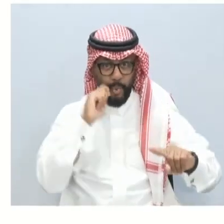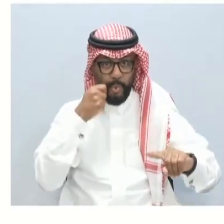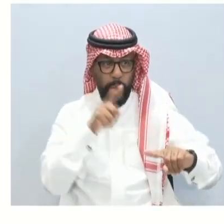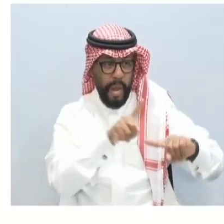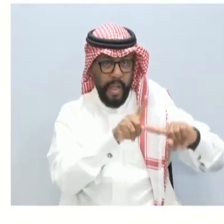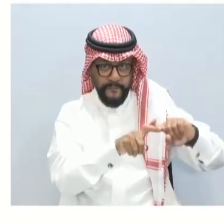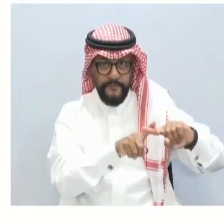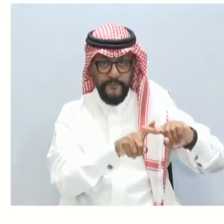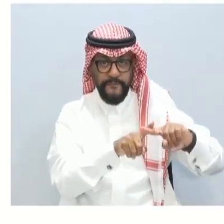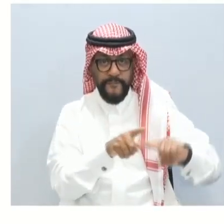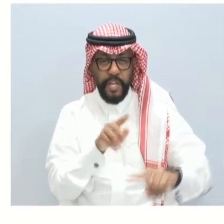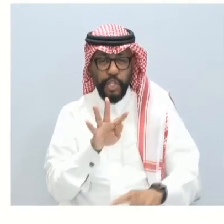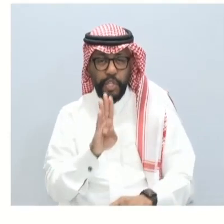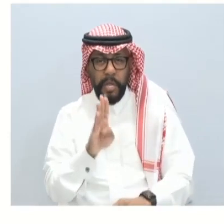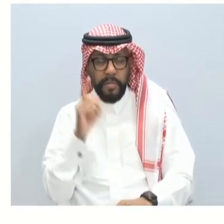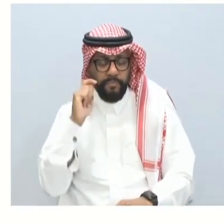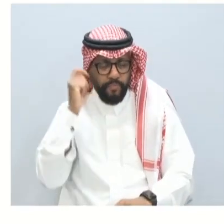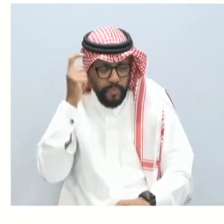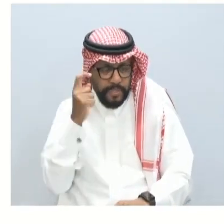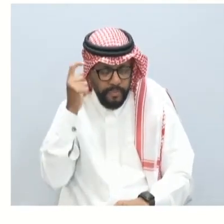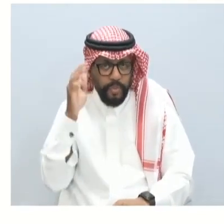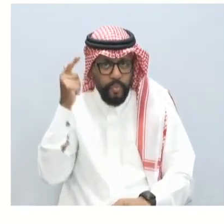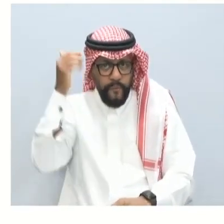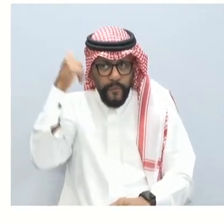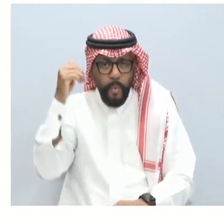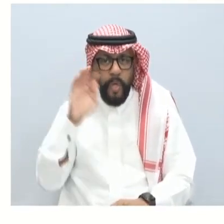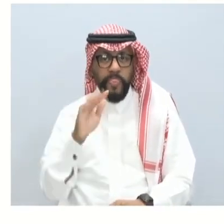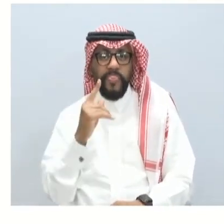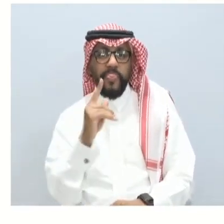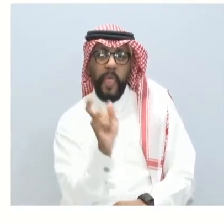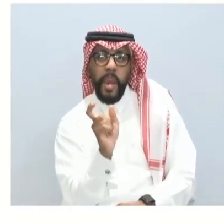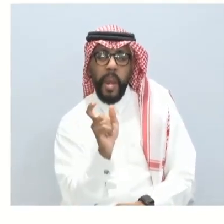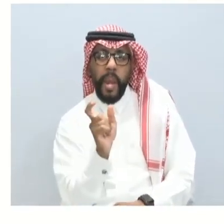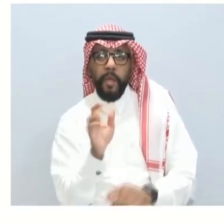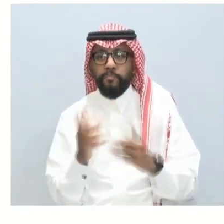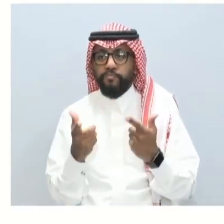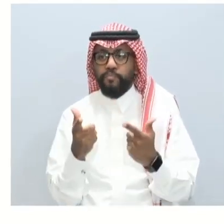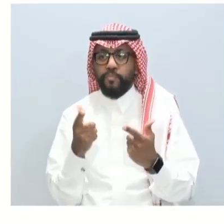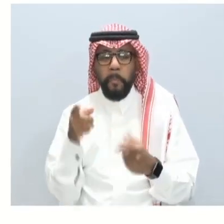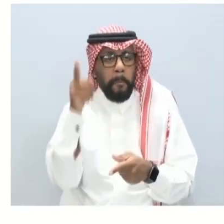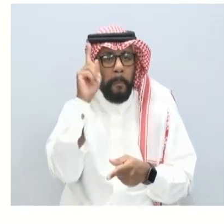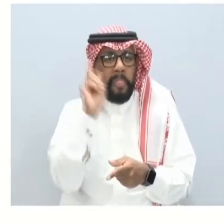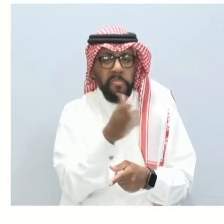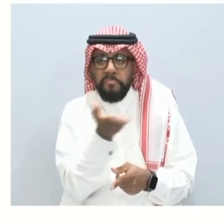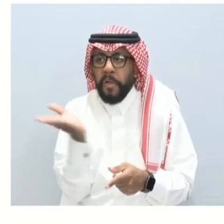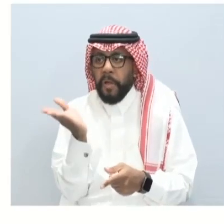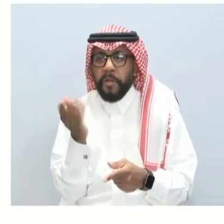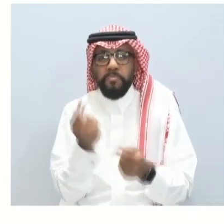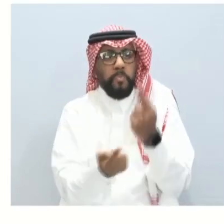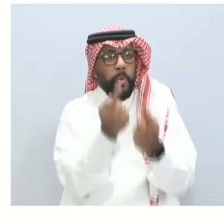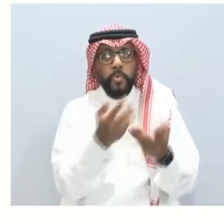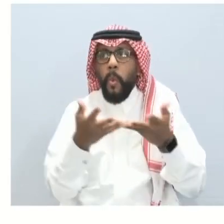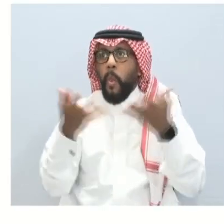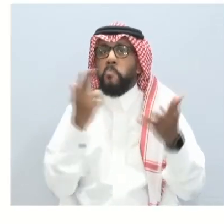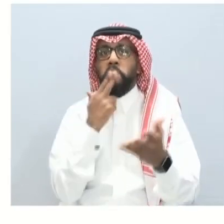كفر الشك والظن قال ما اظن ان تبيد